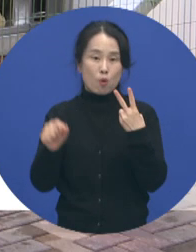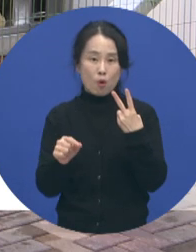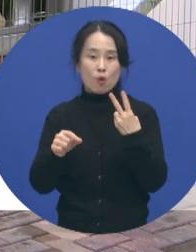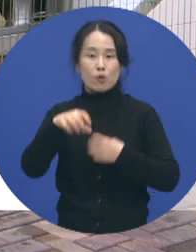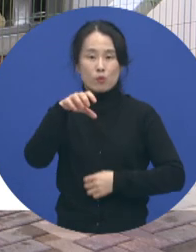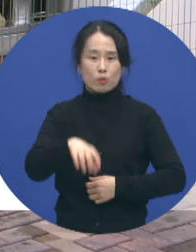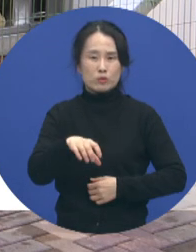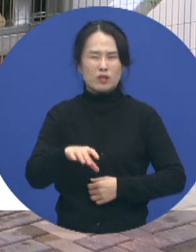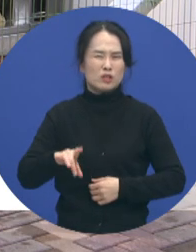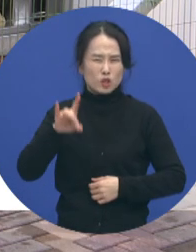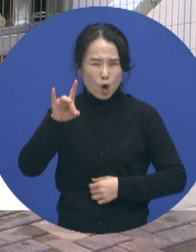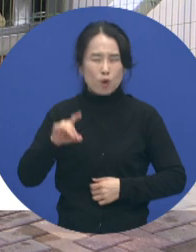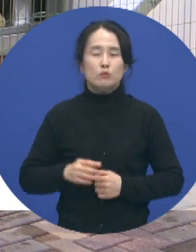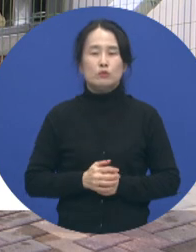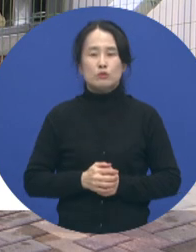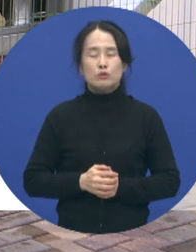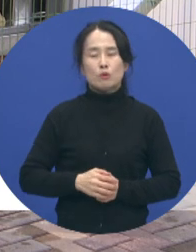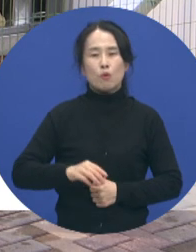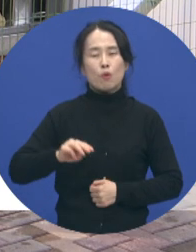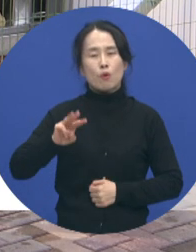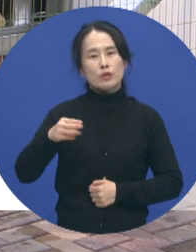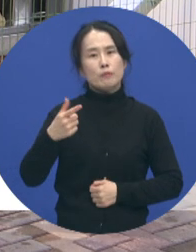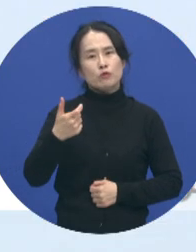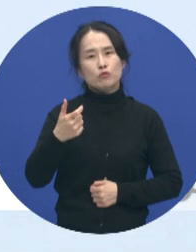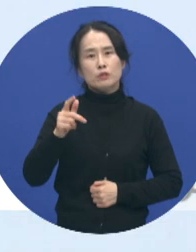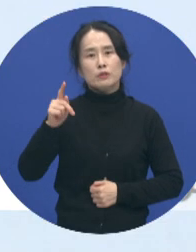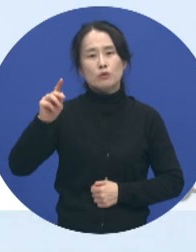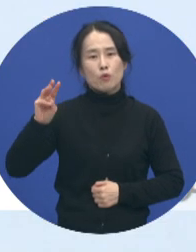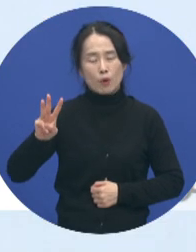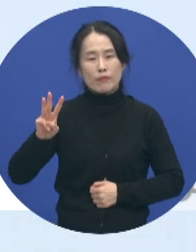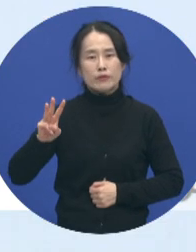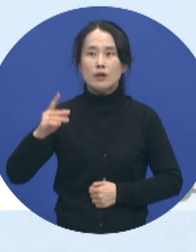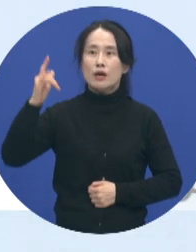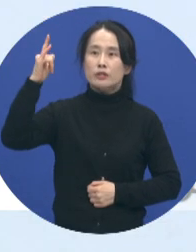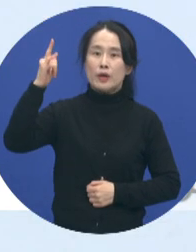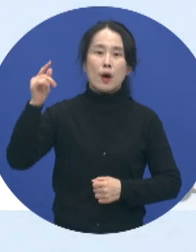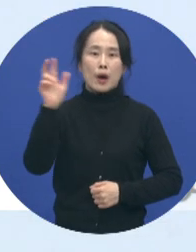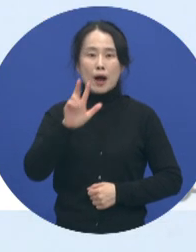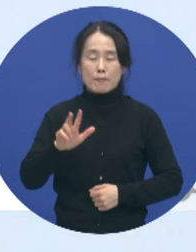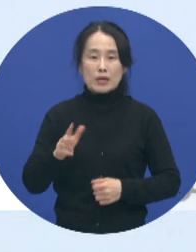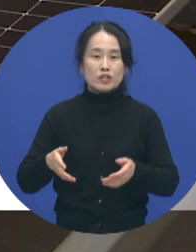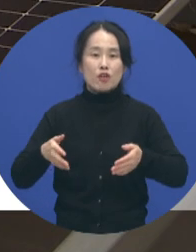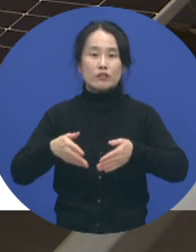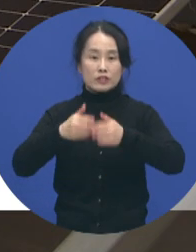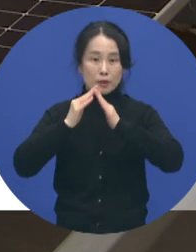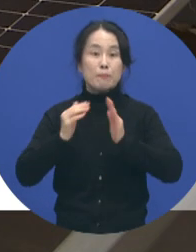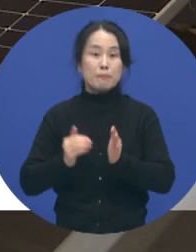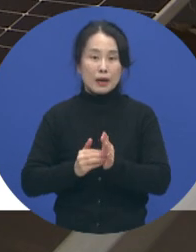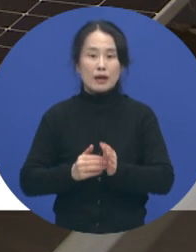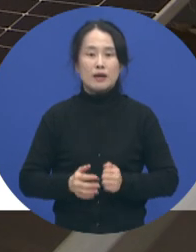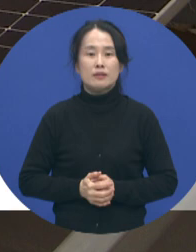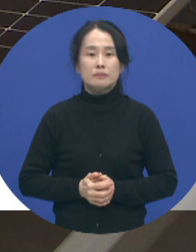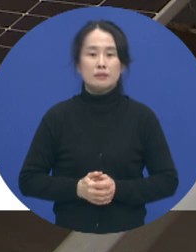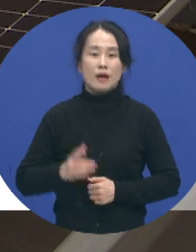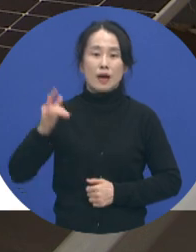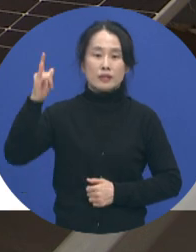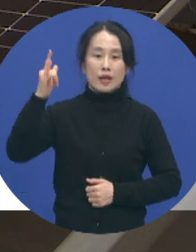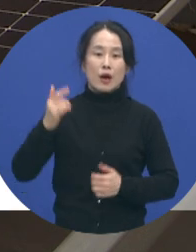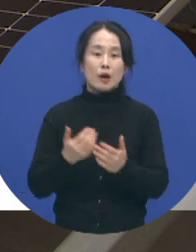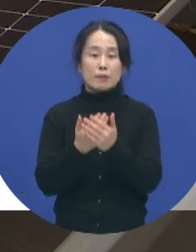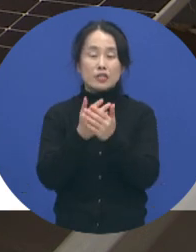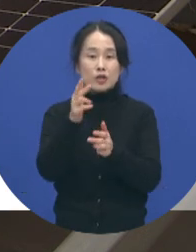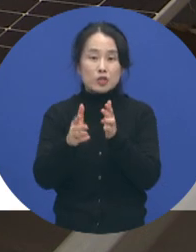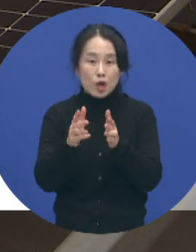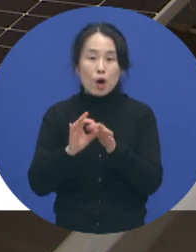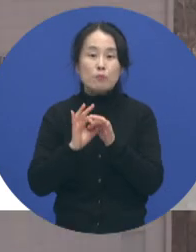아리백 선언 후 처음으로 360kW 규모의 태양광 발전 시설을 준공했습니다. 이번 태양광 발전 사업을